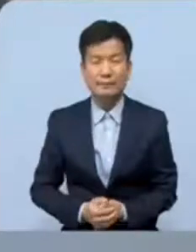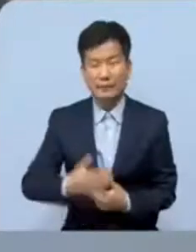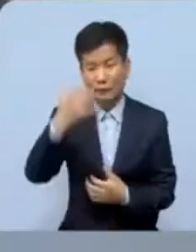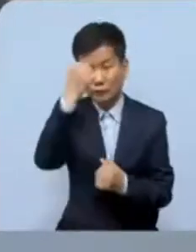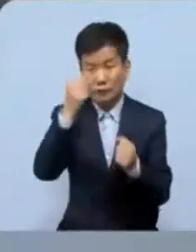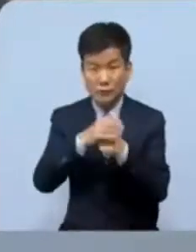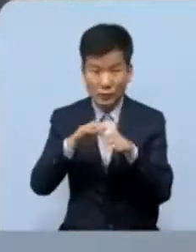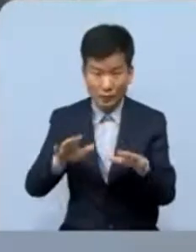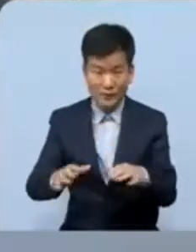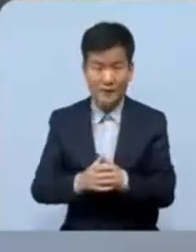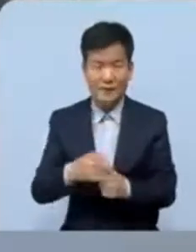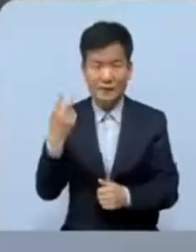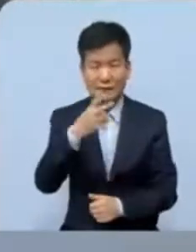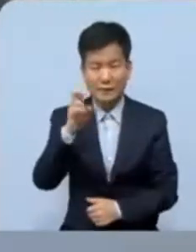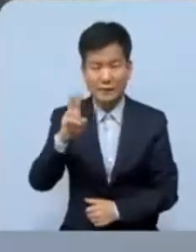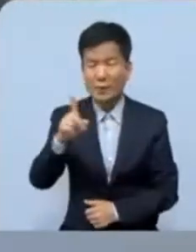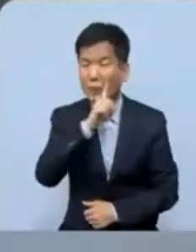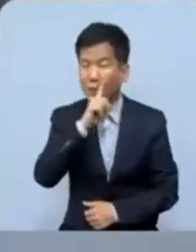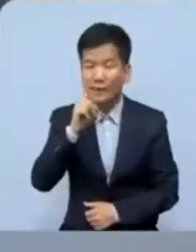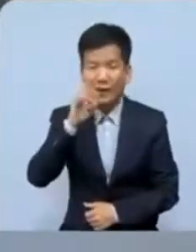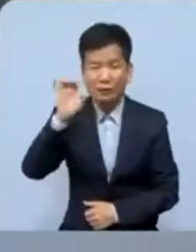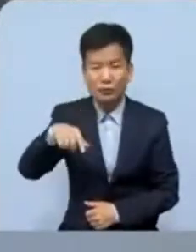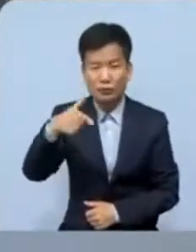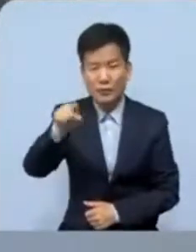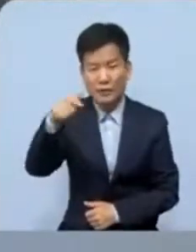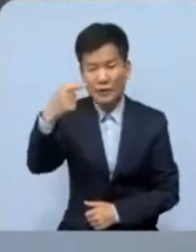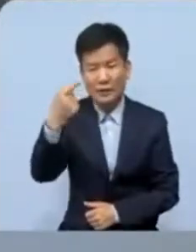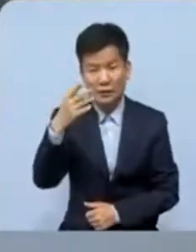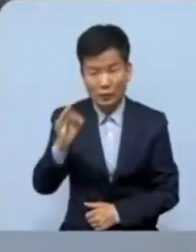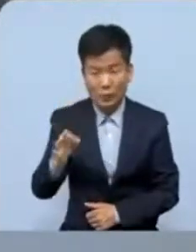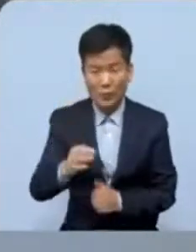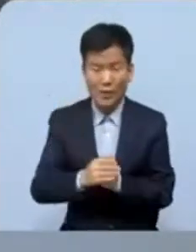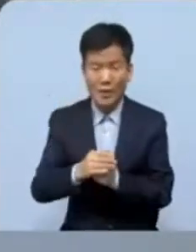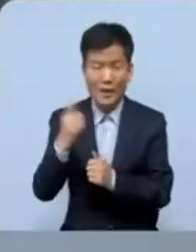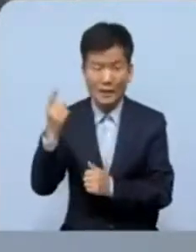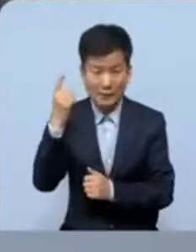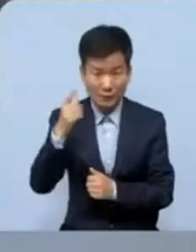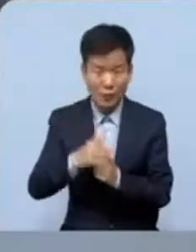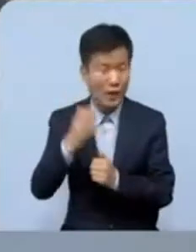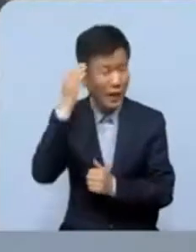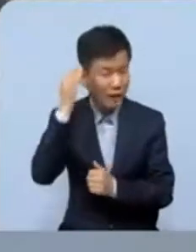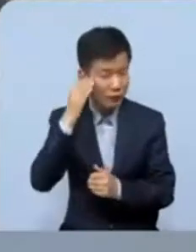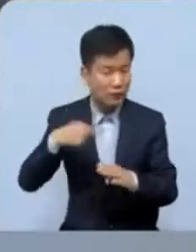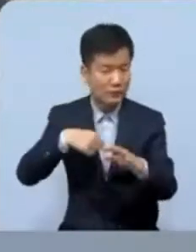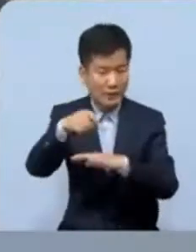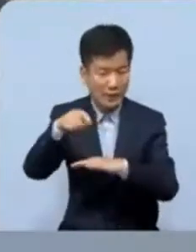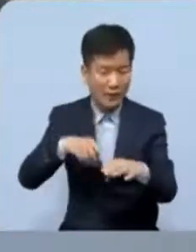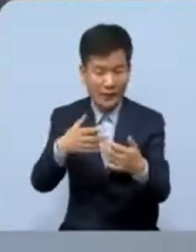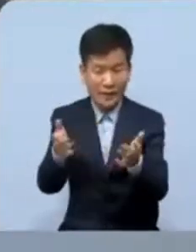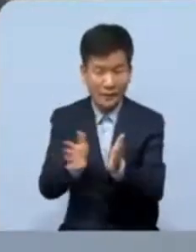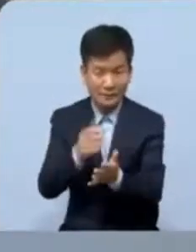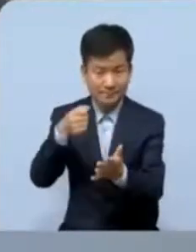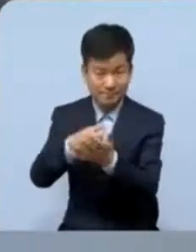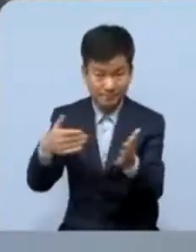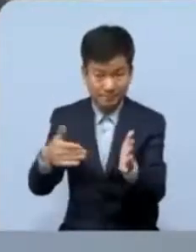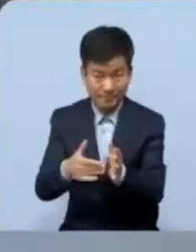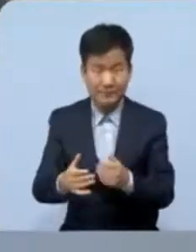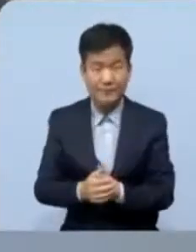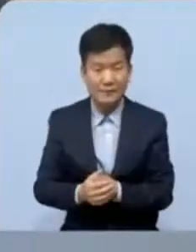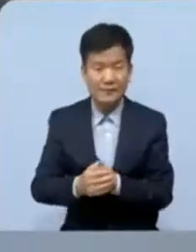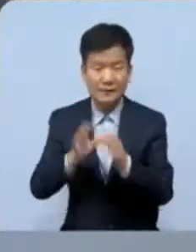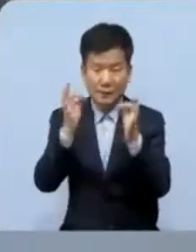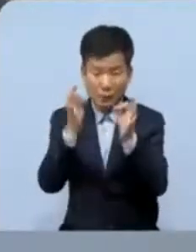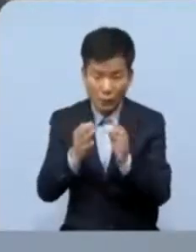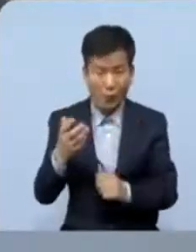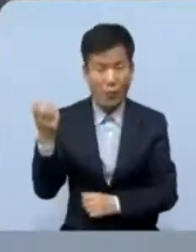충북엔 오늘입니다. 2022 괴산 세계 유기농 산업 엑스포 국제협력관에 참여할 국내외 기관들이 확정됐습니다. 포도